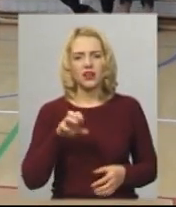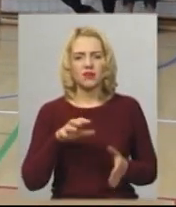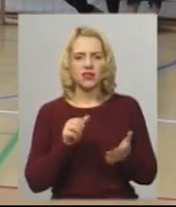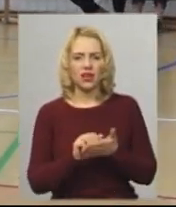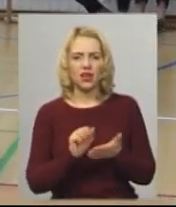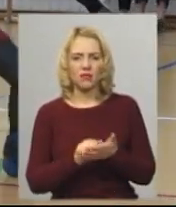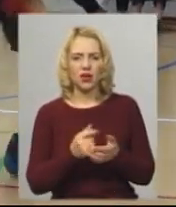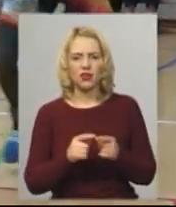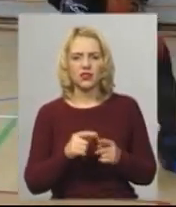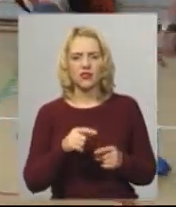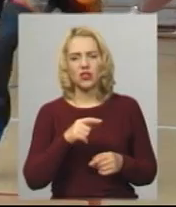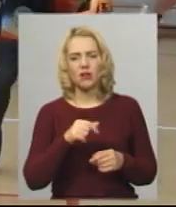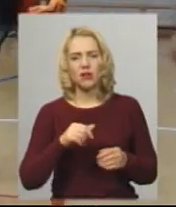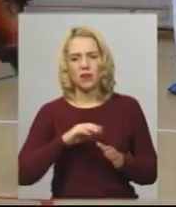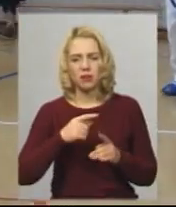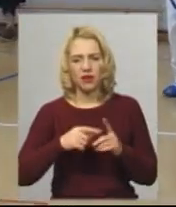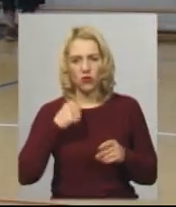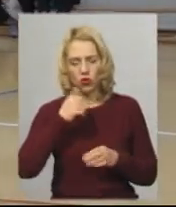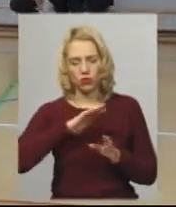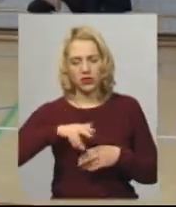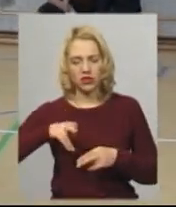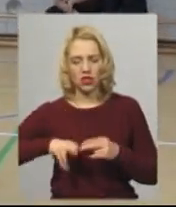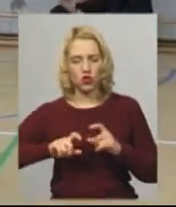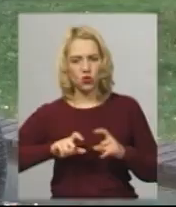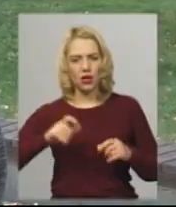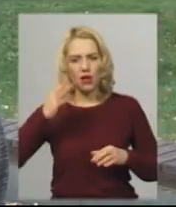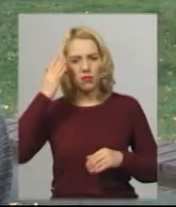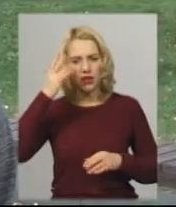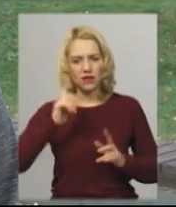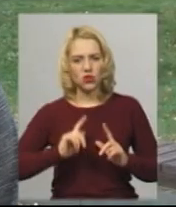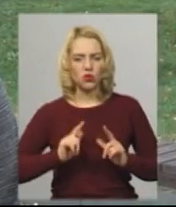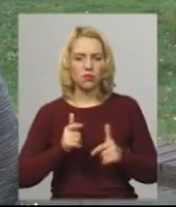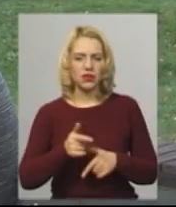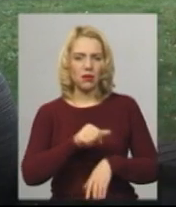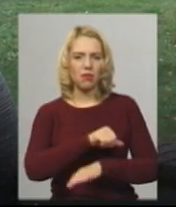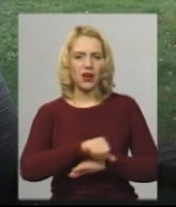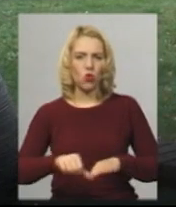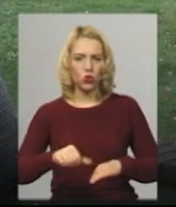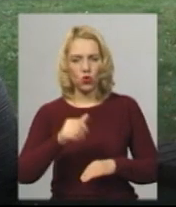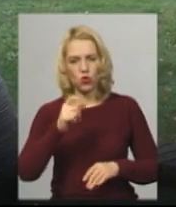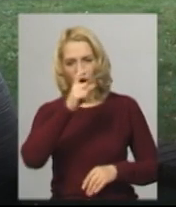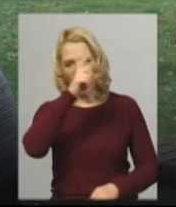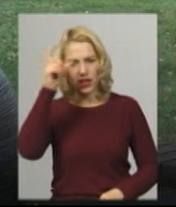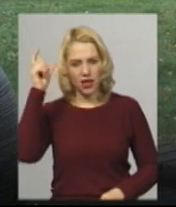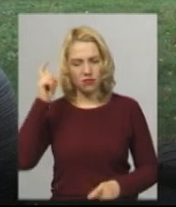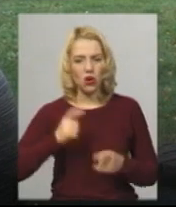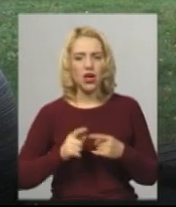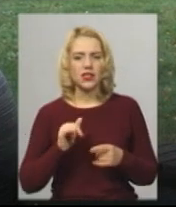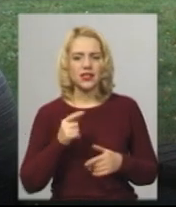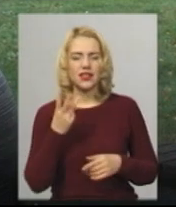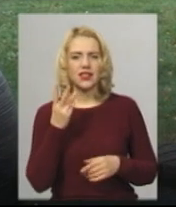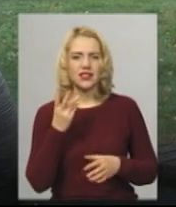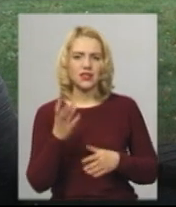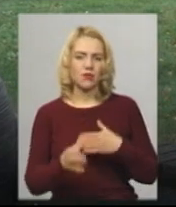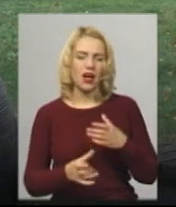року. Після закінчення школи мріє вступити в прикордонну академію, каже хлопець. Це моє третє змагання таке міжнародного